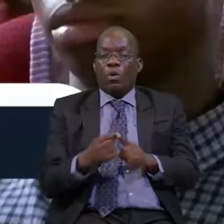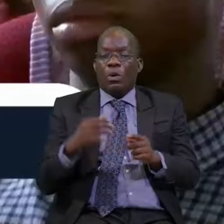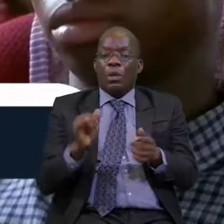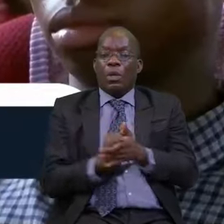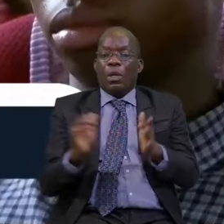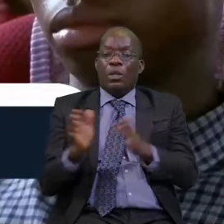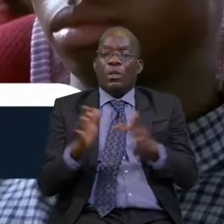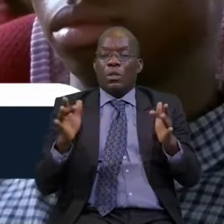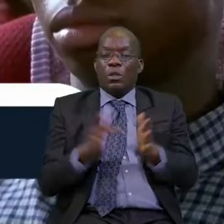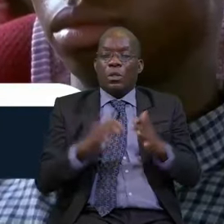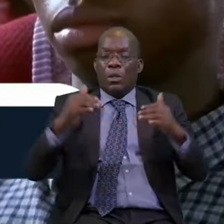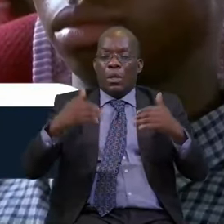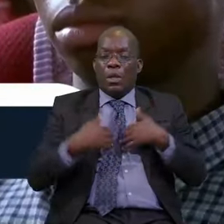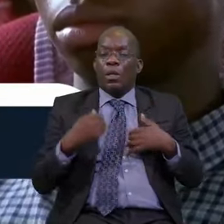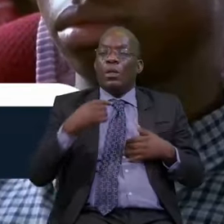lui avait dite.